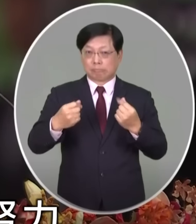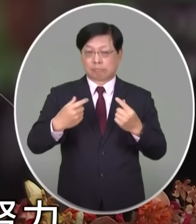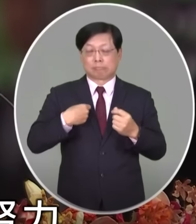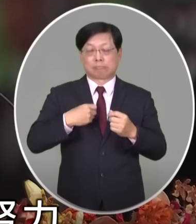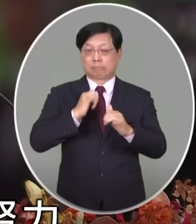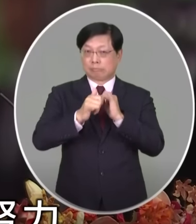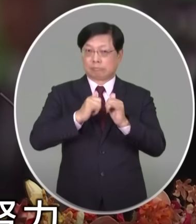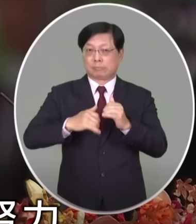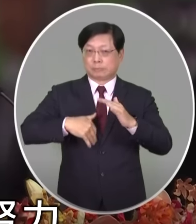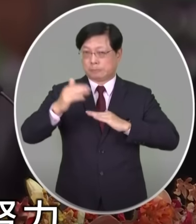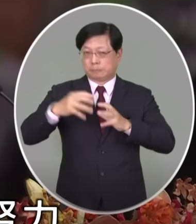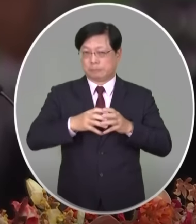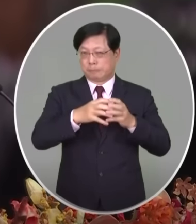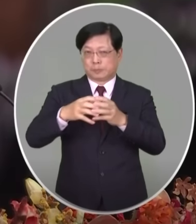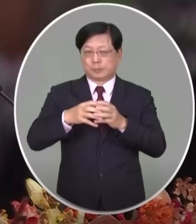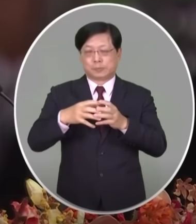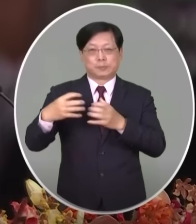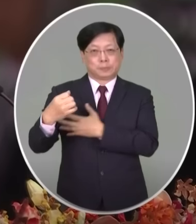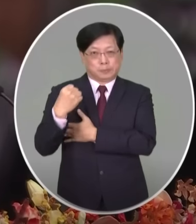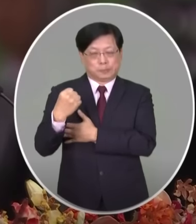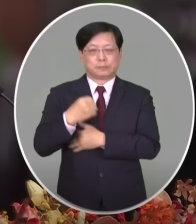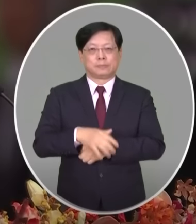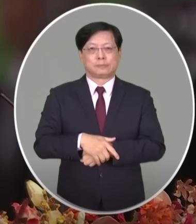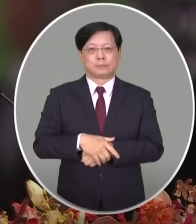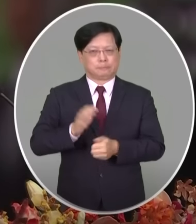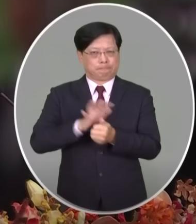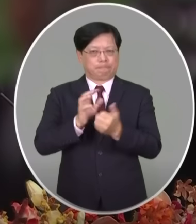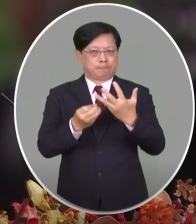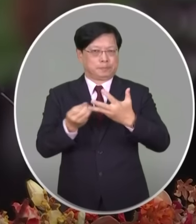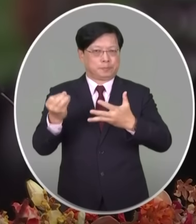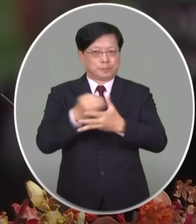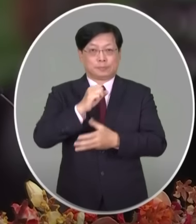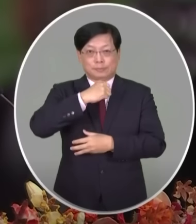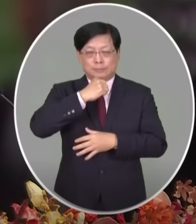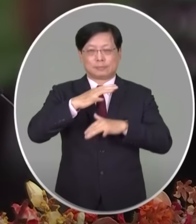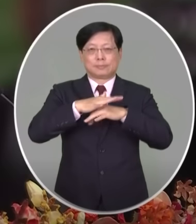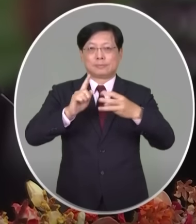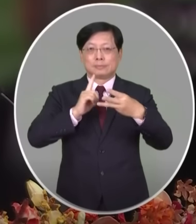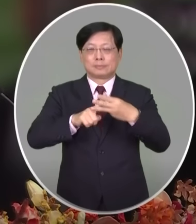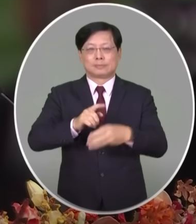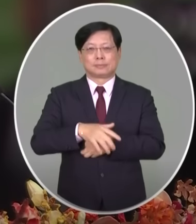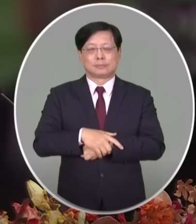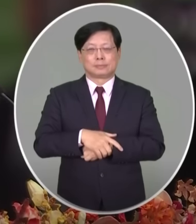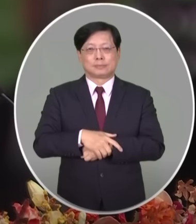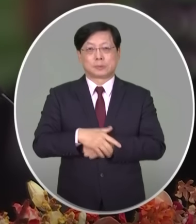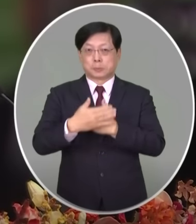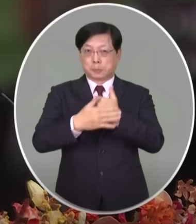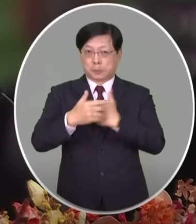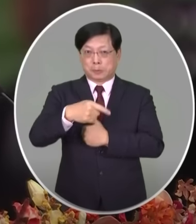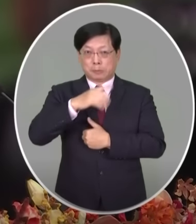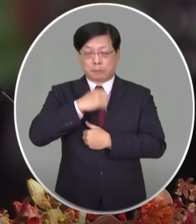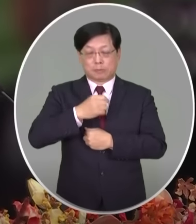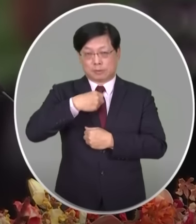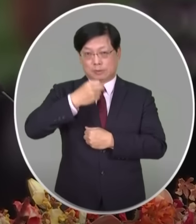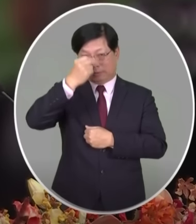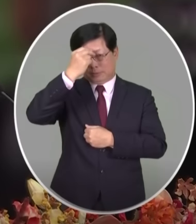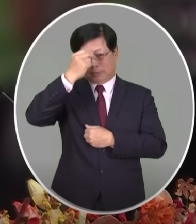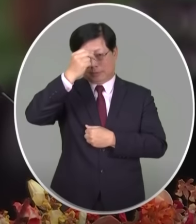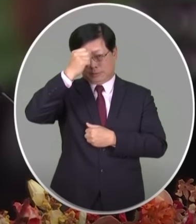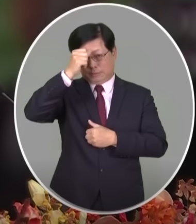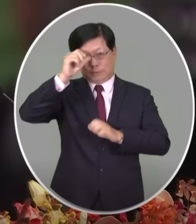人携手努力，一起深化台湾的民主，维护印太的和